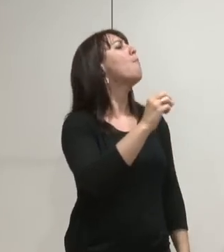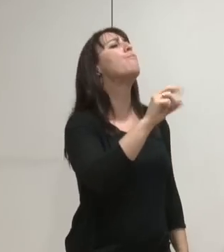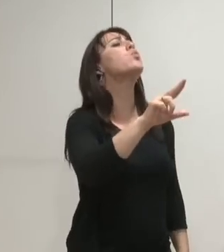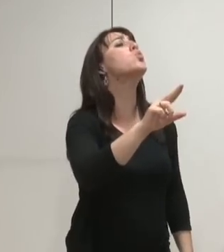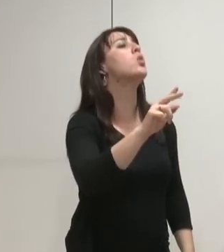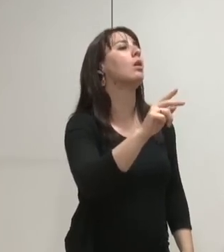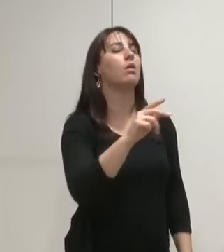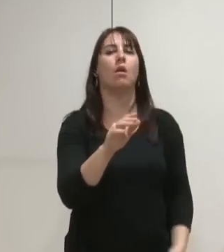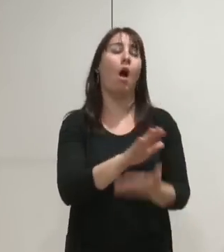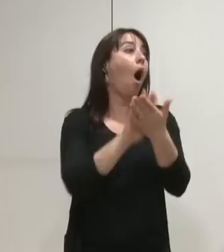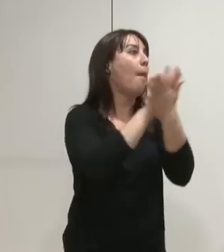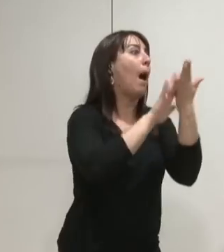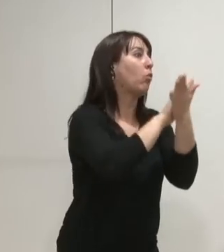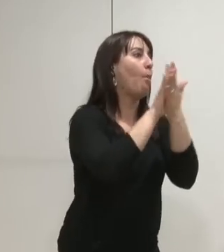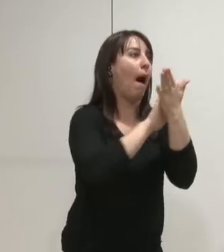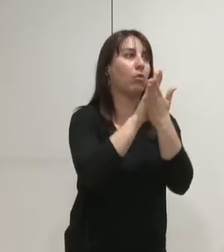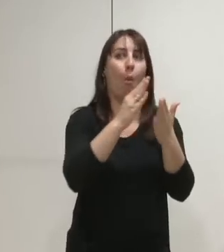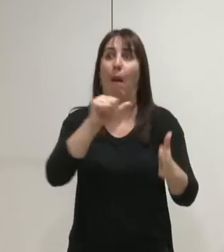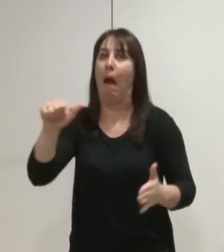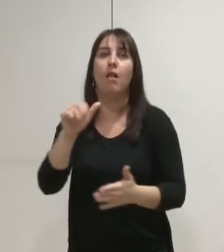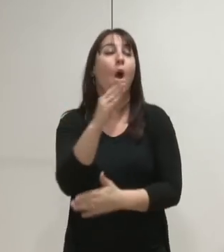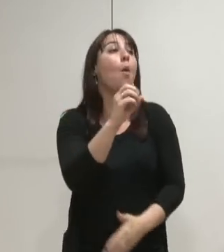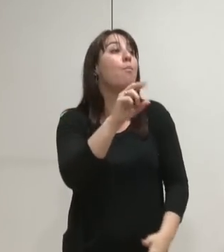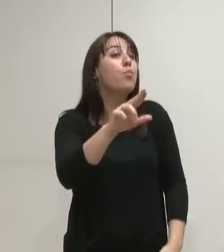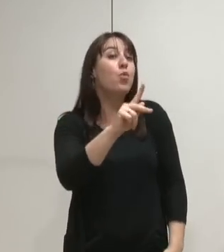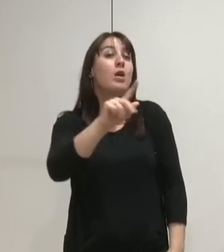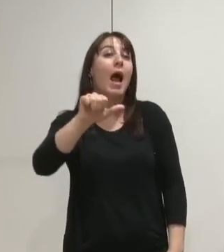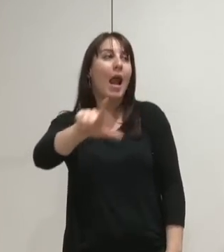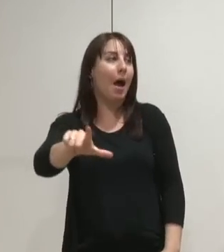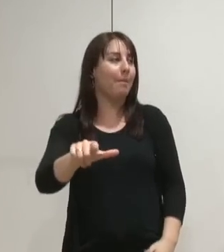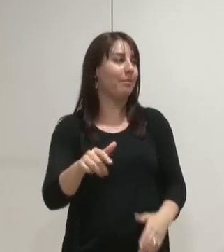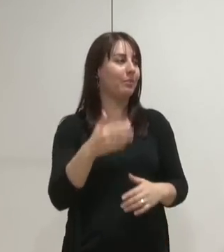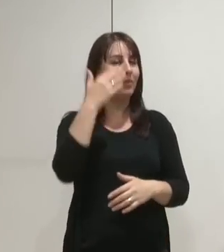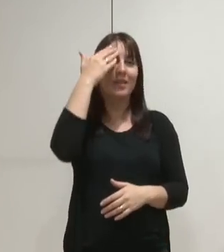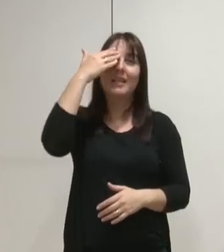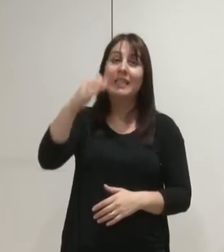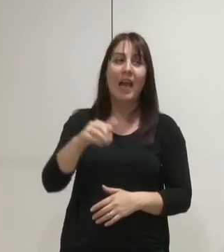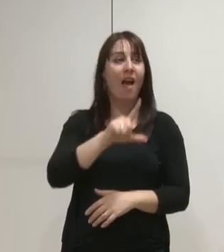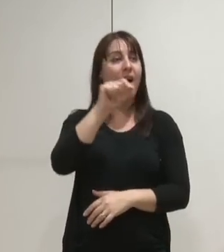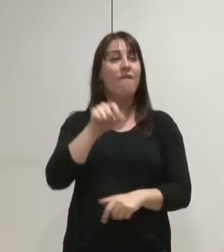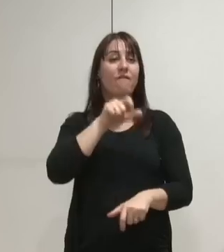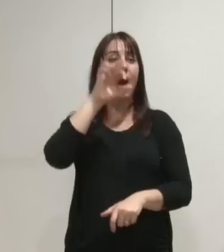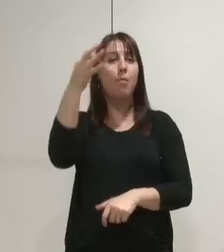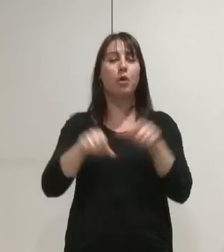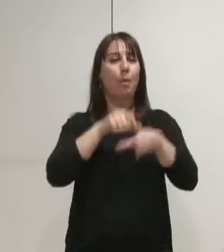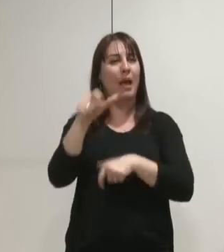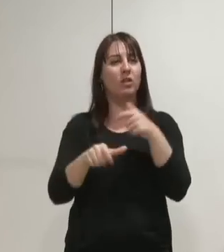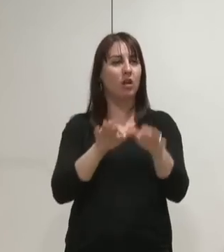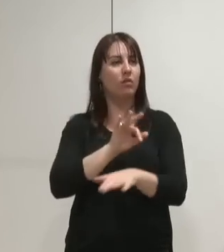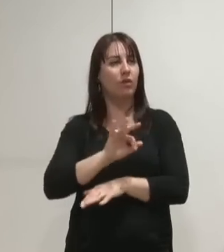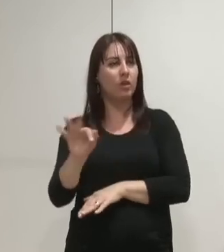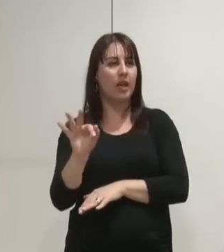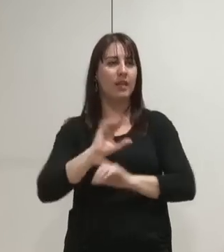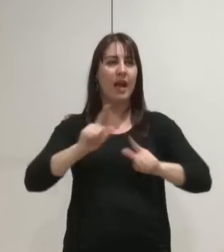bucala excusez-moi excusez-moi excusez-moi vous savez qu'il y a environ 20 % des Françaises qui sont scolarisés dans